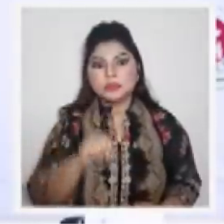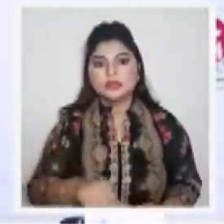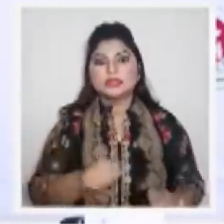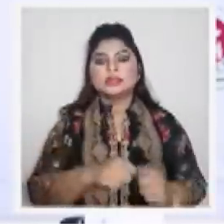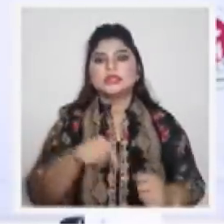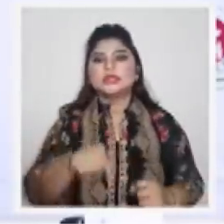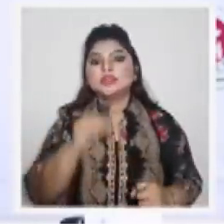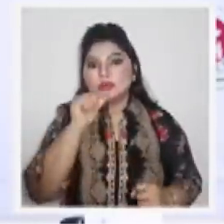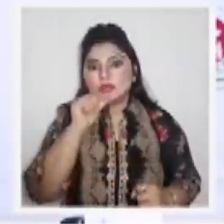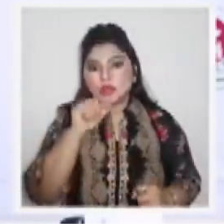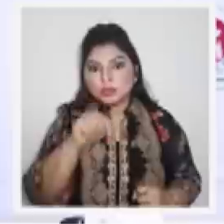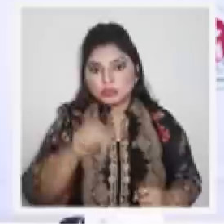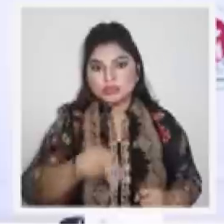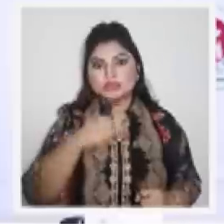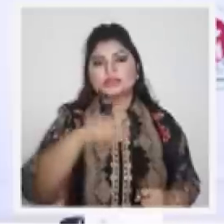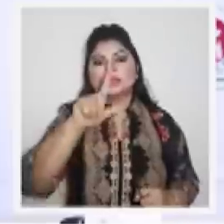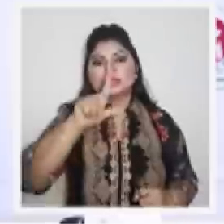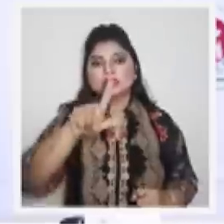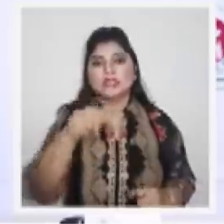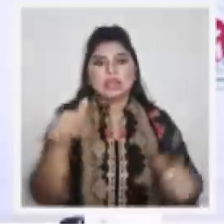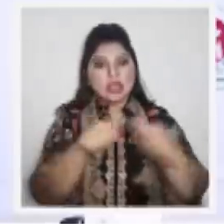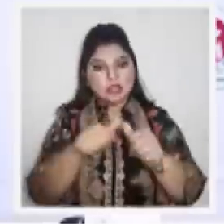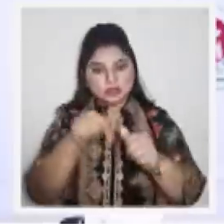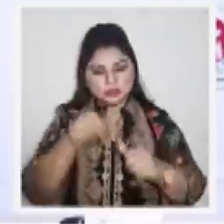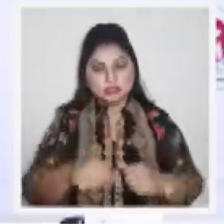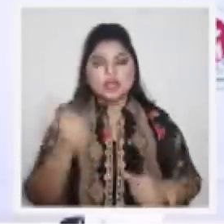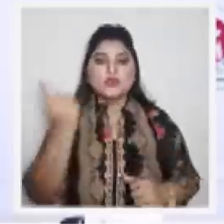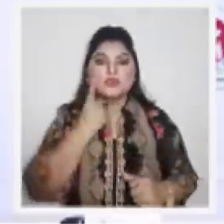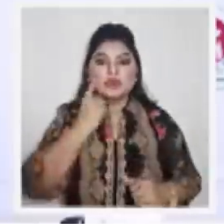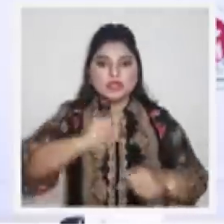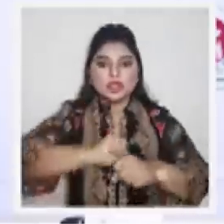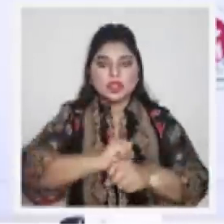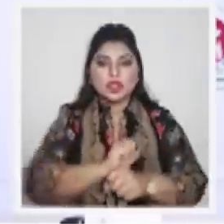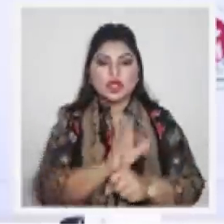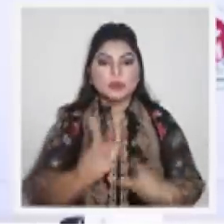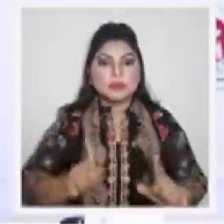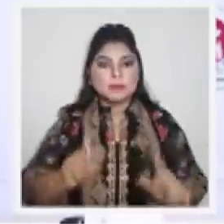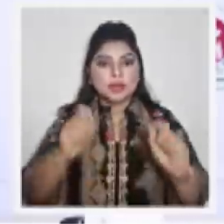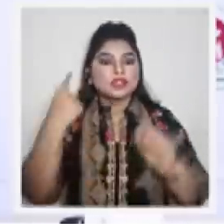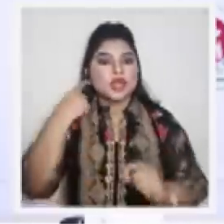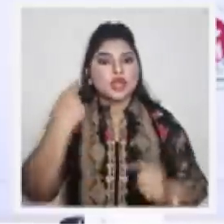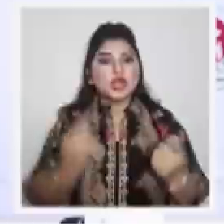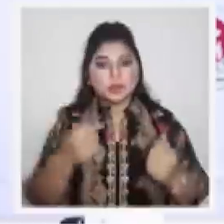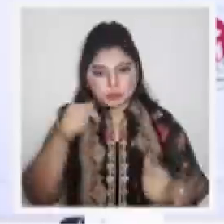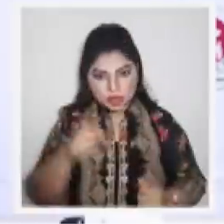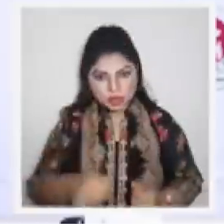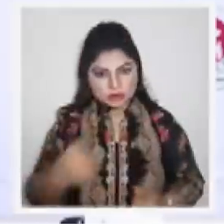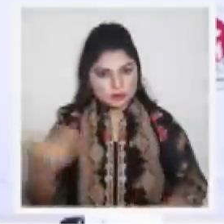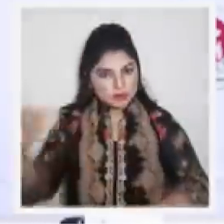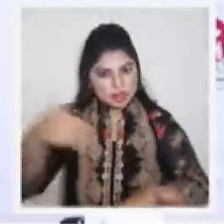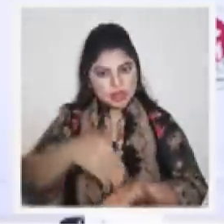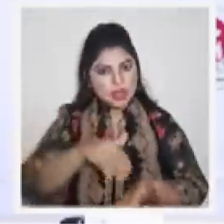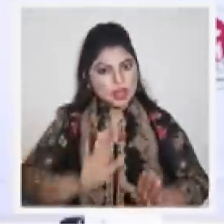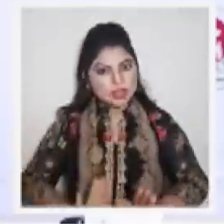আজ 7 আগস্ট 2020, 23 শ্রাবণ 1427। আমি অধ্যাপক ডাক্তার নাসিমা সুলতানা স্বাস্থ্য অধিদপ্তর থেকে প্রতিদিনের